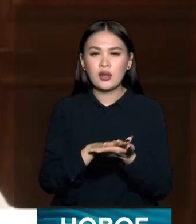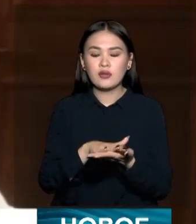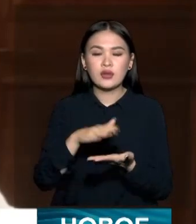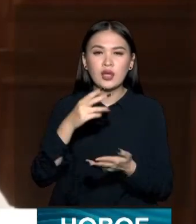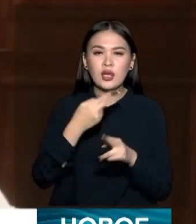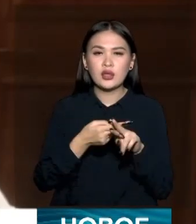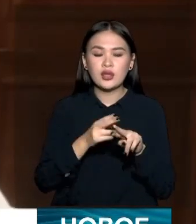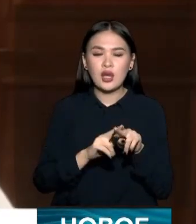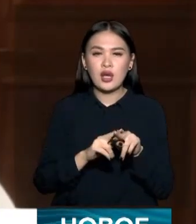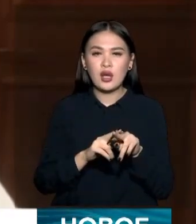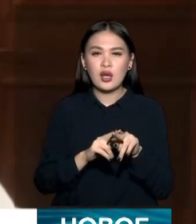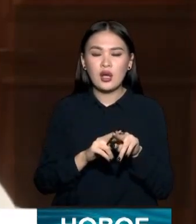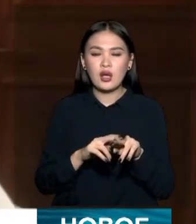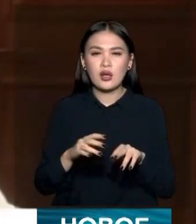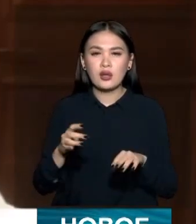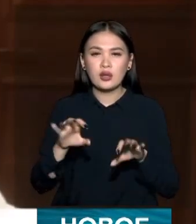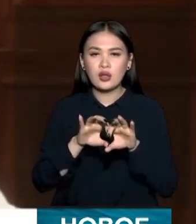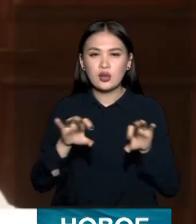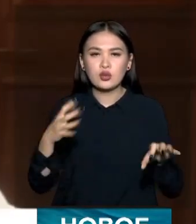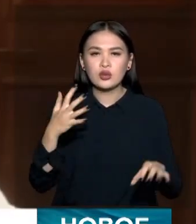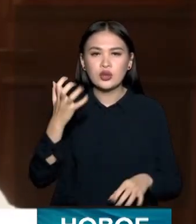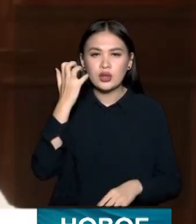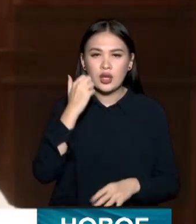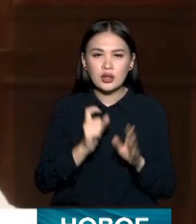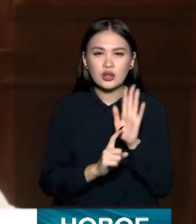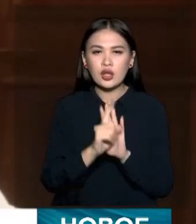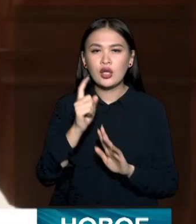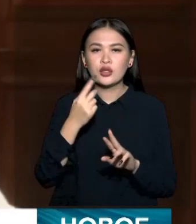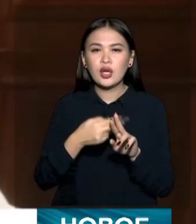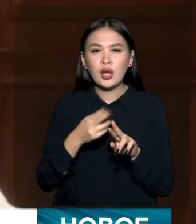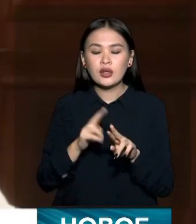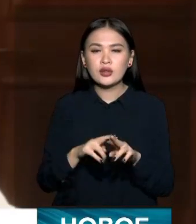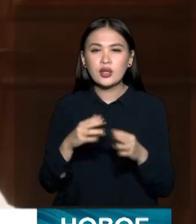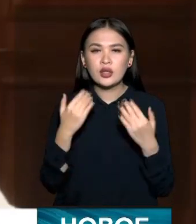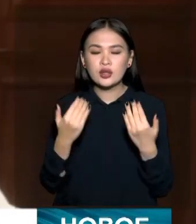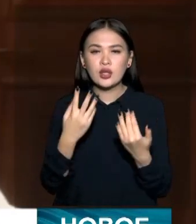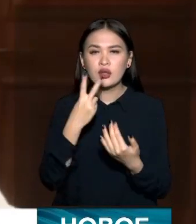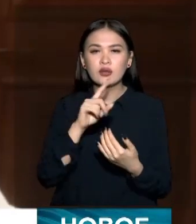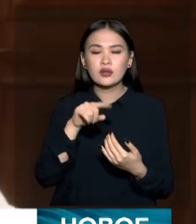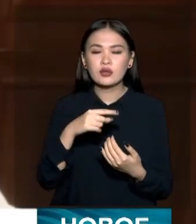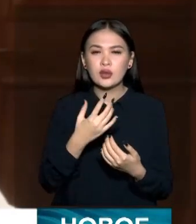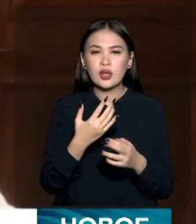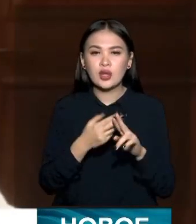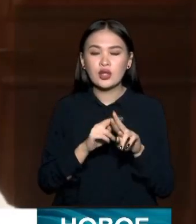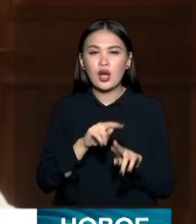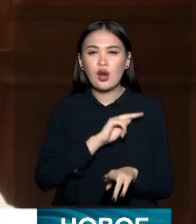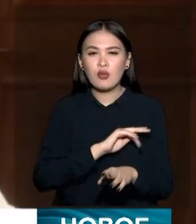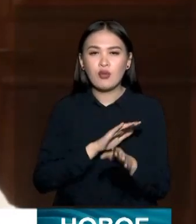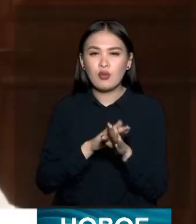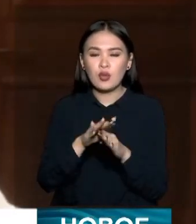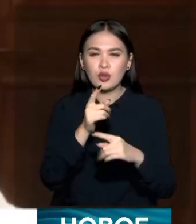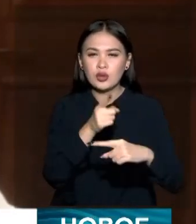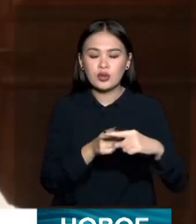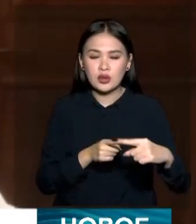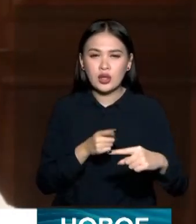который постоянно начинает работать. Сейчас он почти 2,5 месяца работал в полсилы.